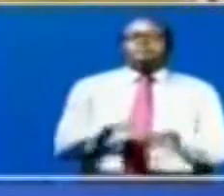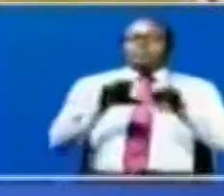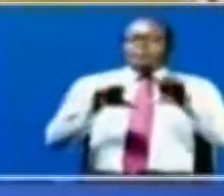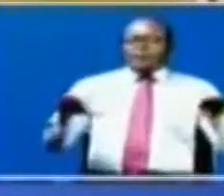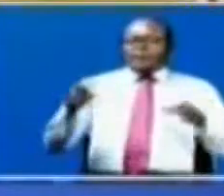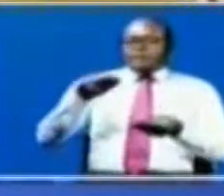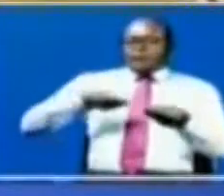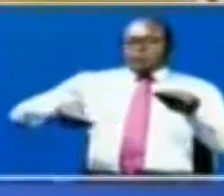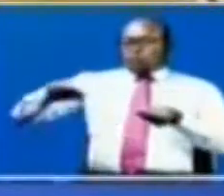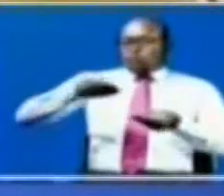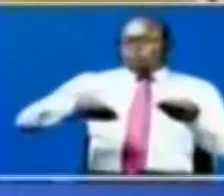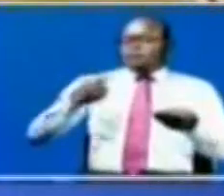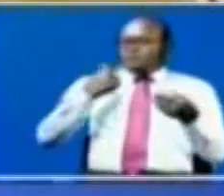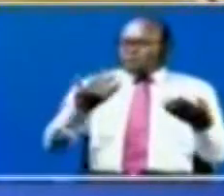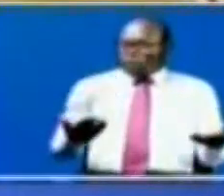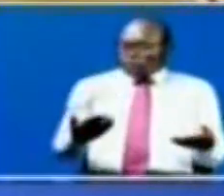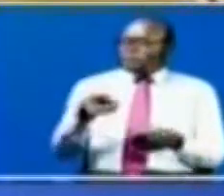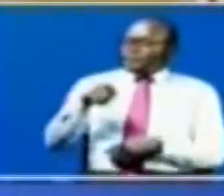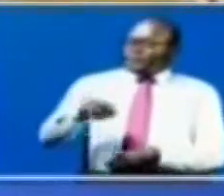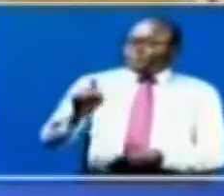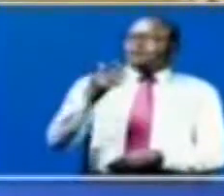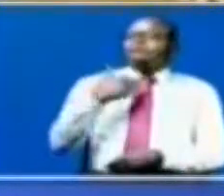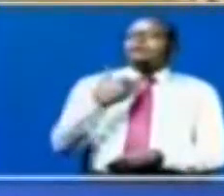economy, na wamesema ya kwamba wanataka